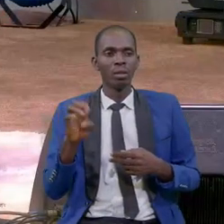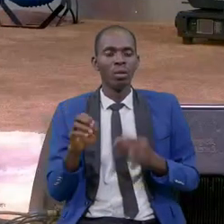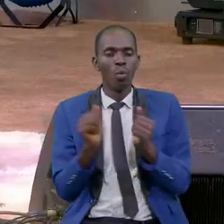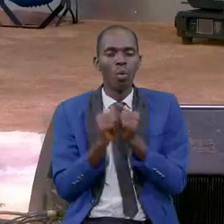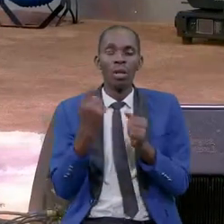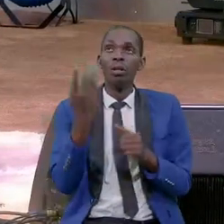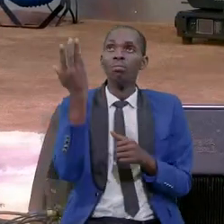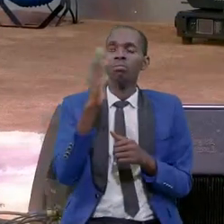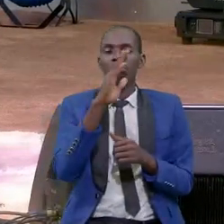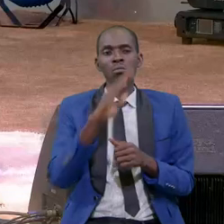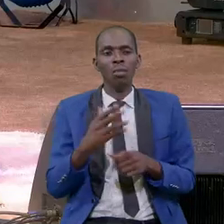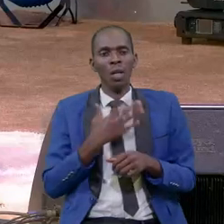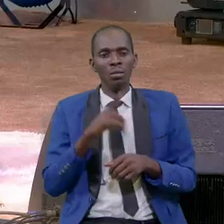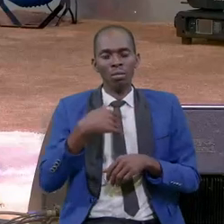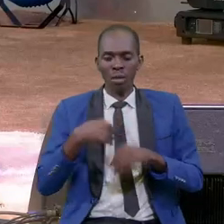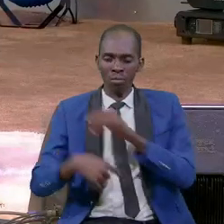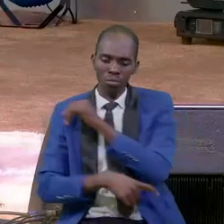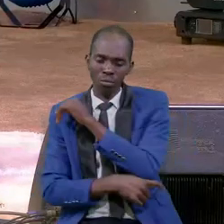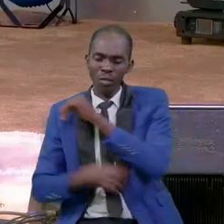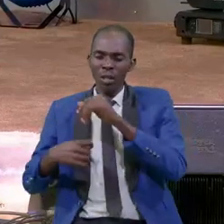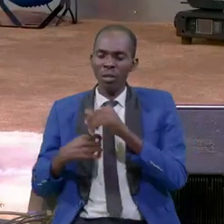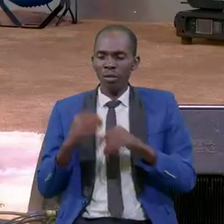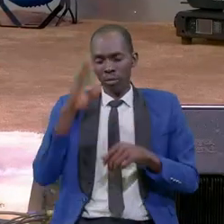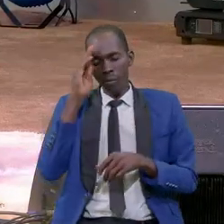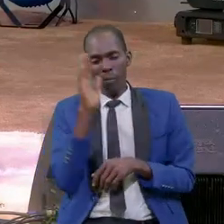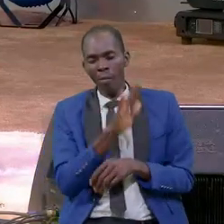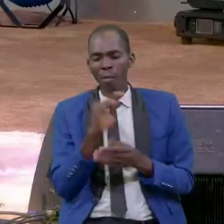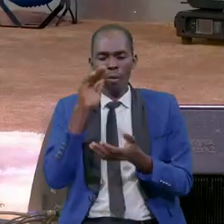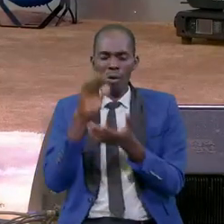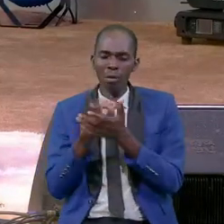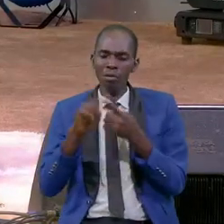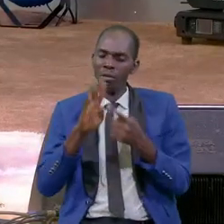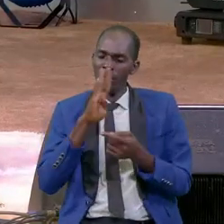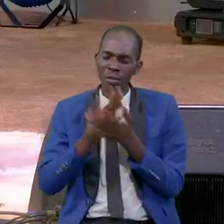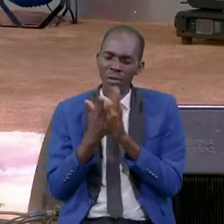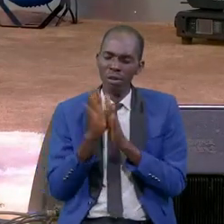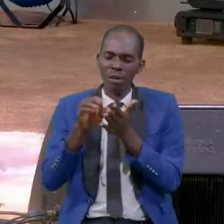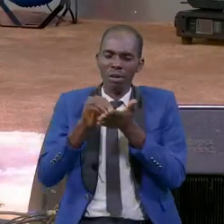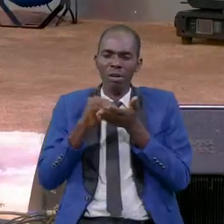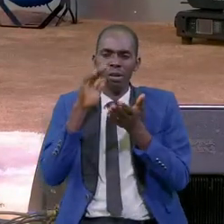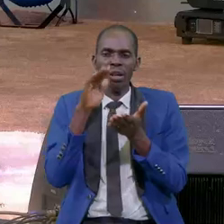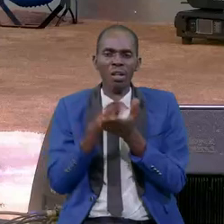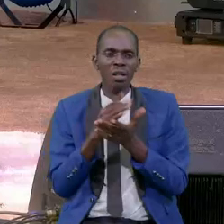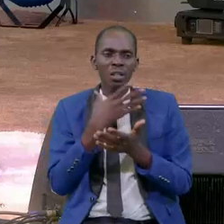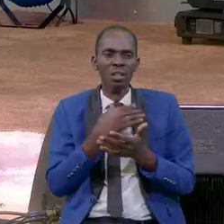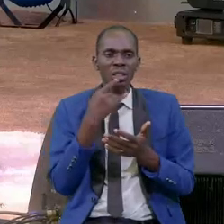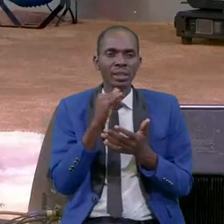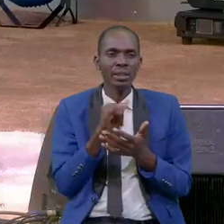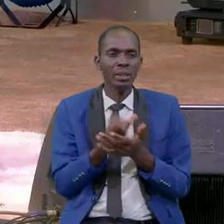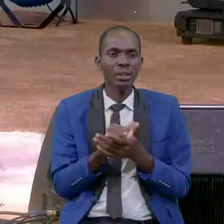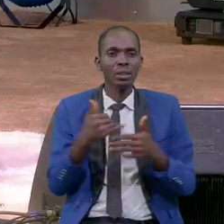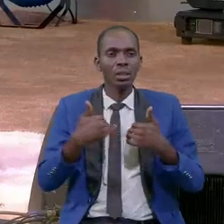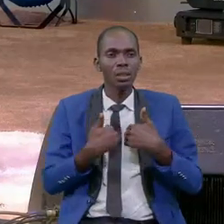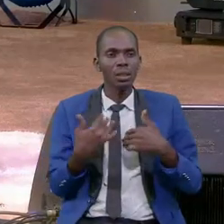Tu as pris sa femme pour en faire ta femme. Et lui, tu l'as tué par l'épée des